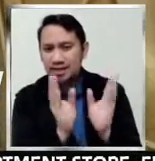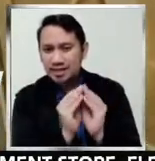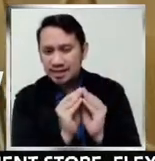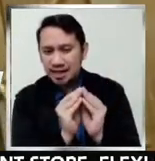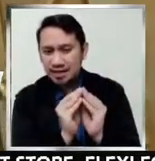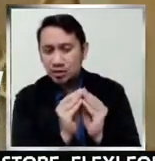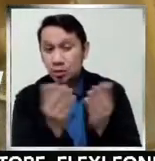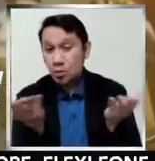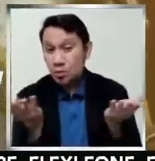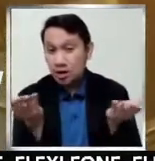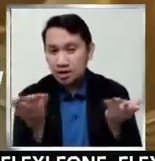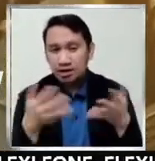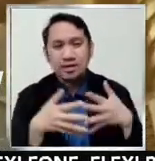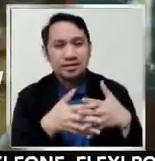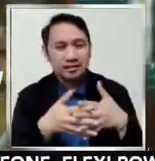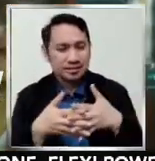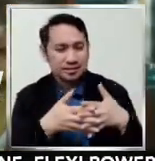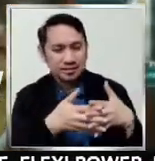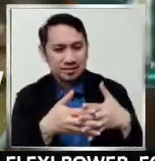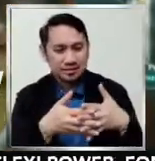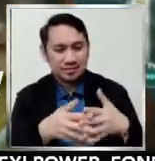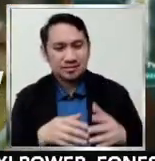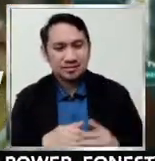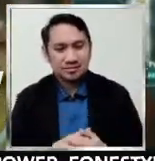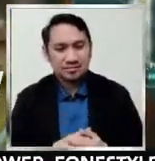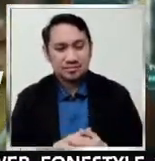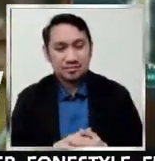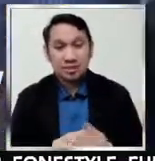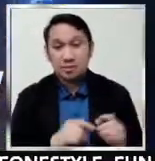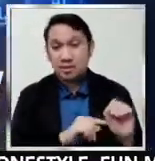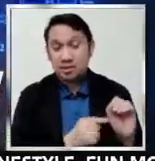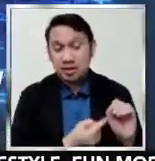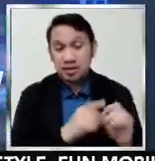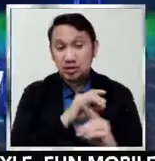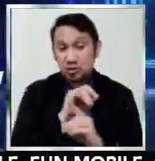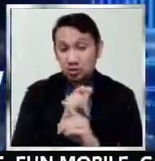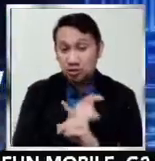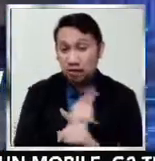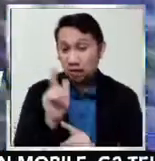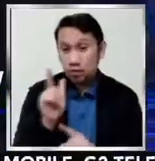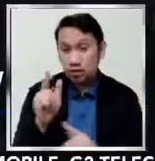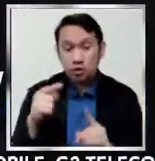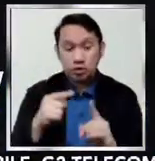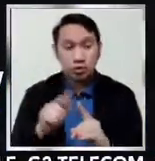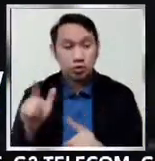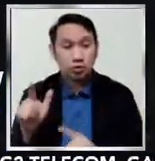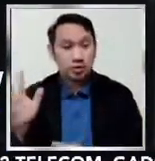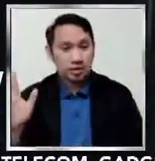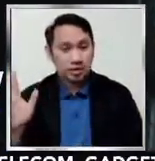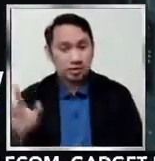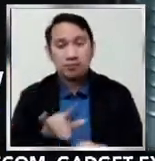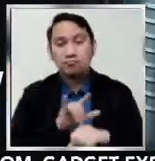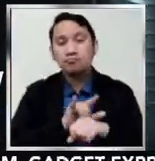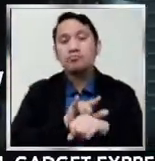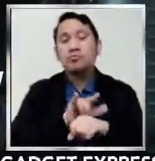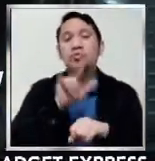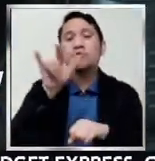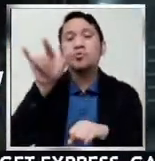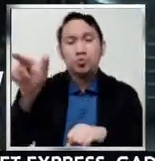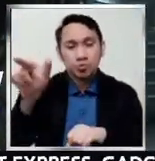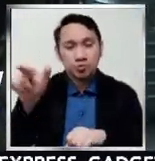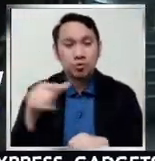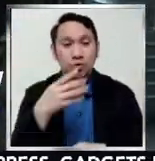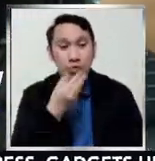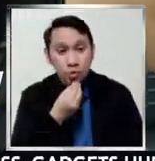Diego Comic-Con na tatakbo mula July 20 to 23. Umalis na para maki-vault in doon sina Steve Armstrong, Miguel San